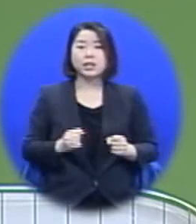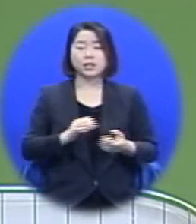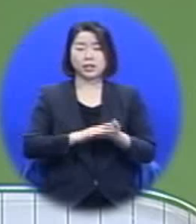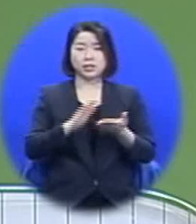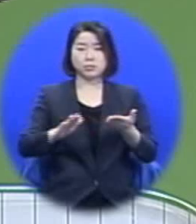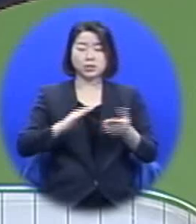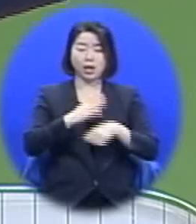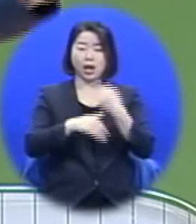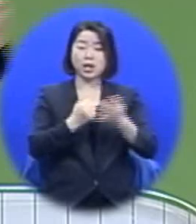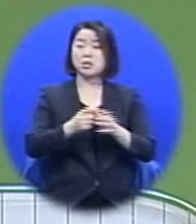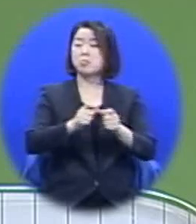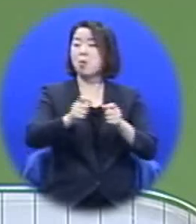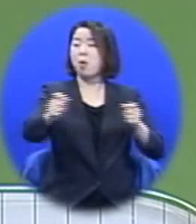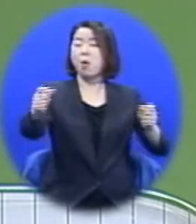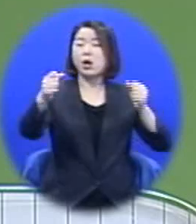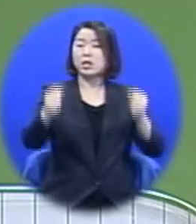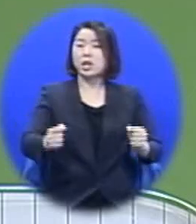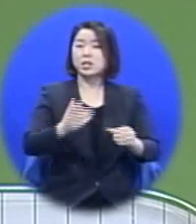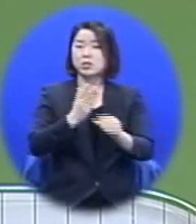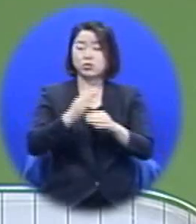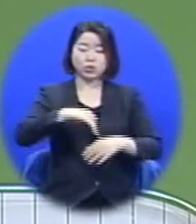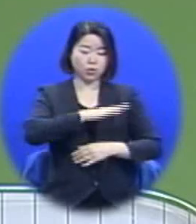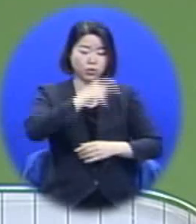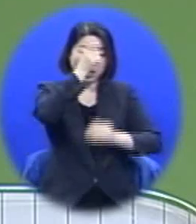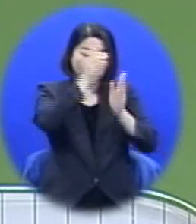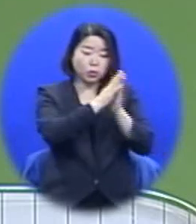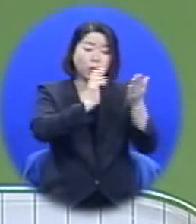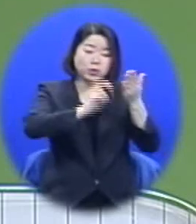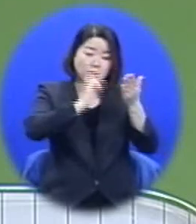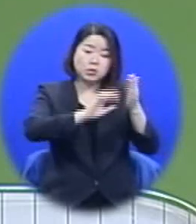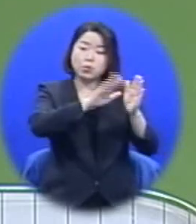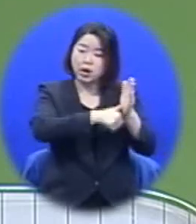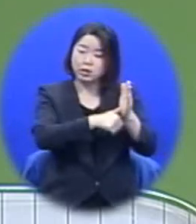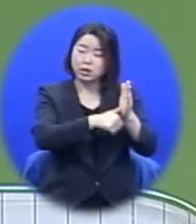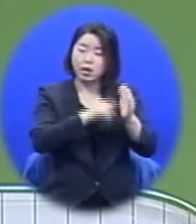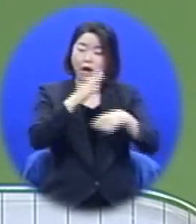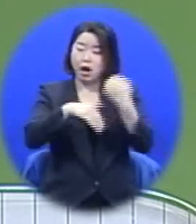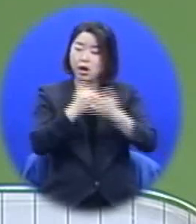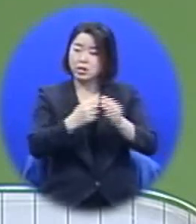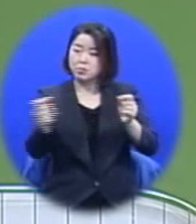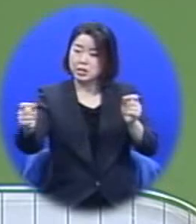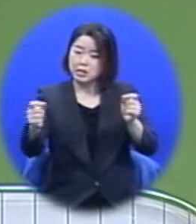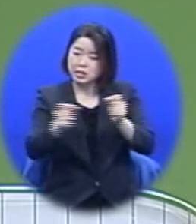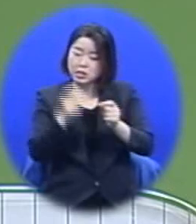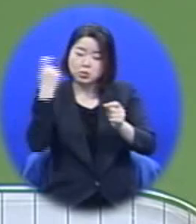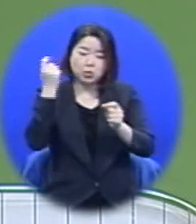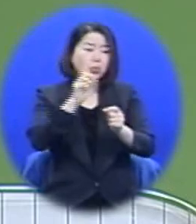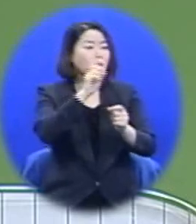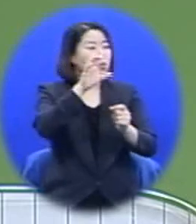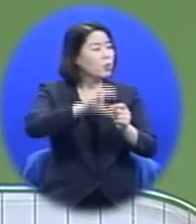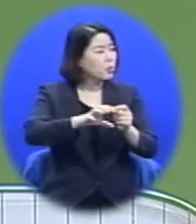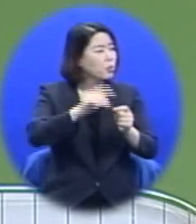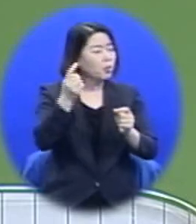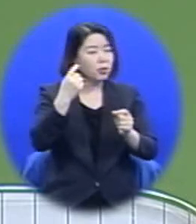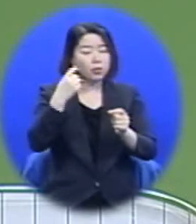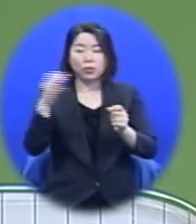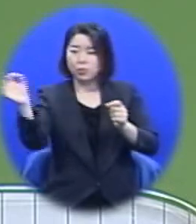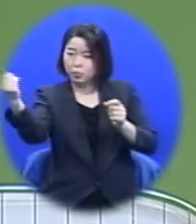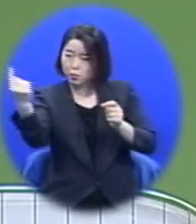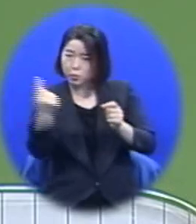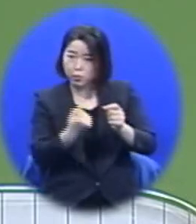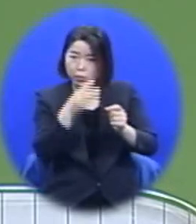하나님은 멀리 계시다가 우리가 기도하고 우리가 찬송 하면 그러면 하나님께서 이 소리가 어디서 들리는 거지 그러다가